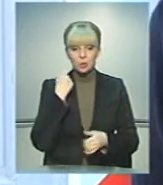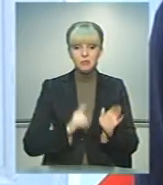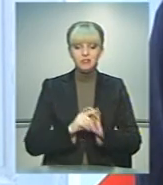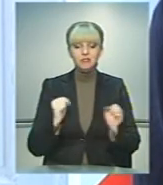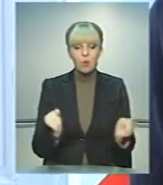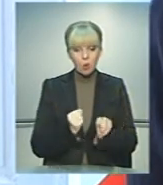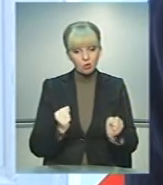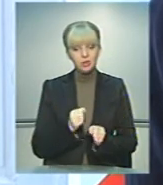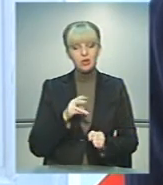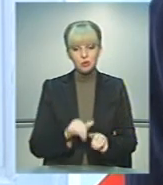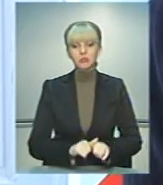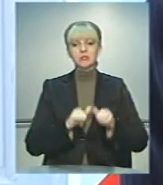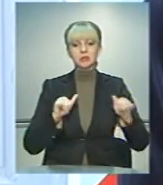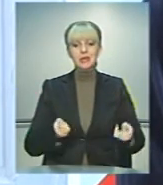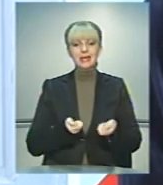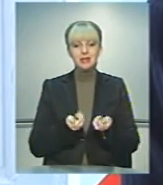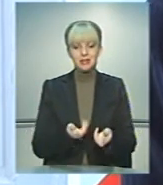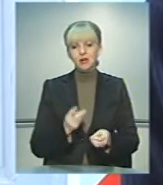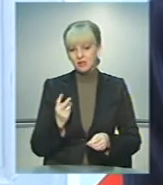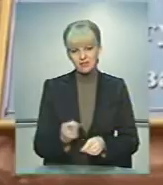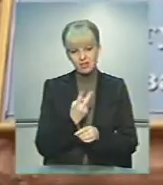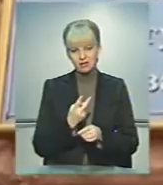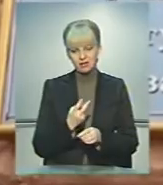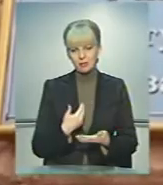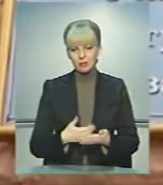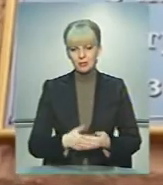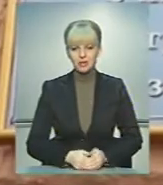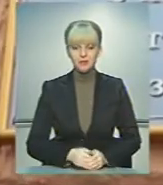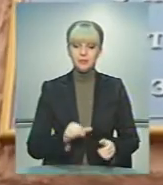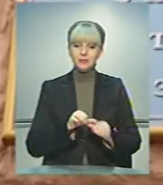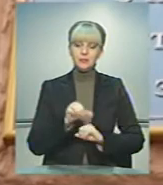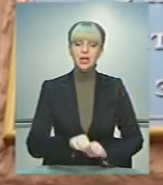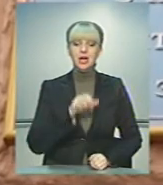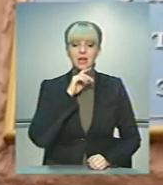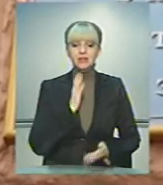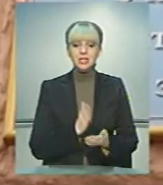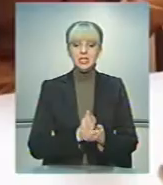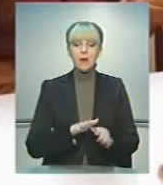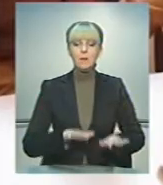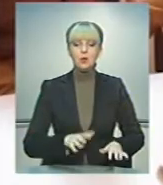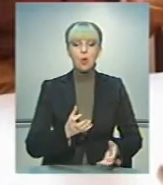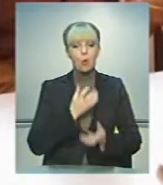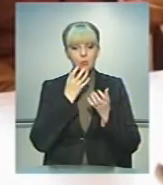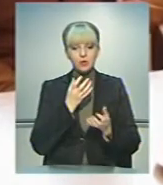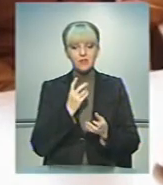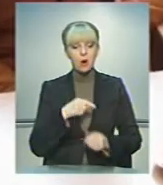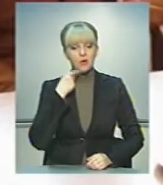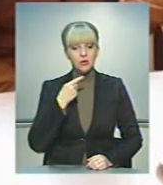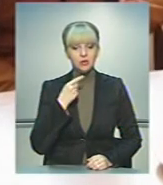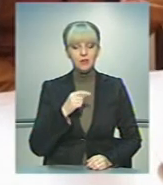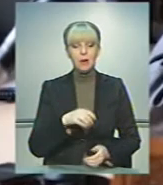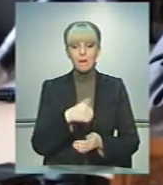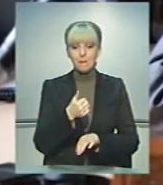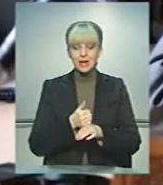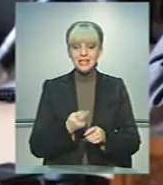почалися холода, то збільшилася кількість, вдвічі десь приблизно. Крім того, в Чернівцях діють і пункти обігріву. Як стверджують у